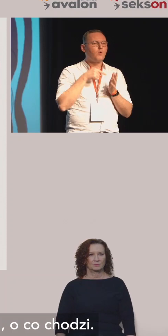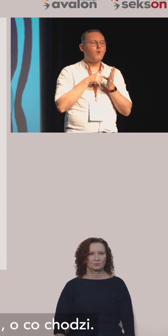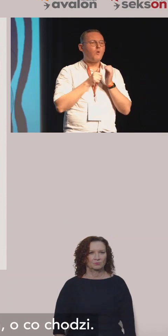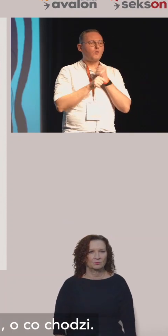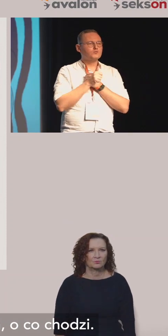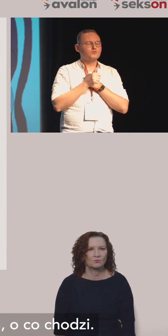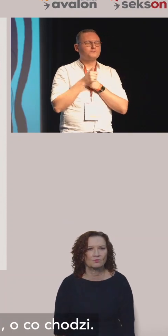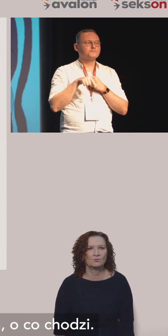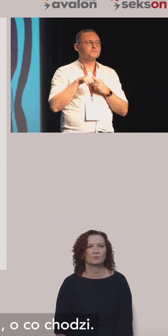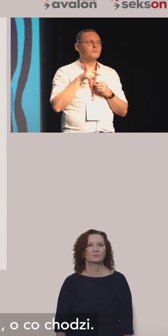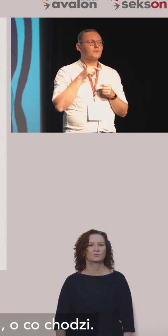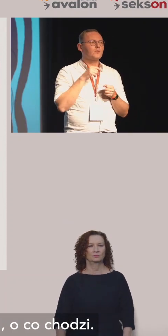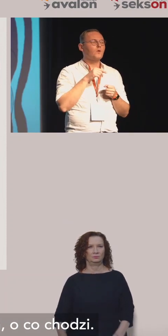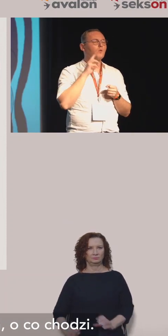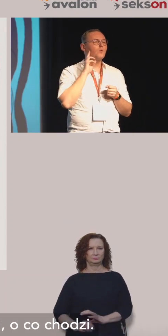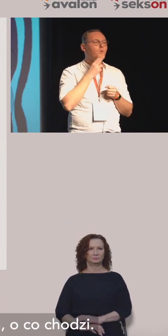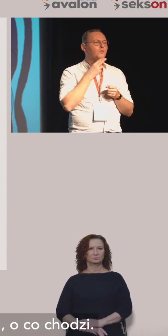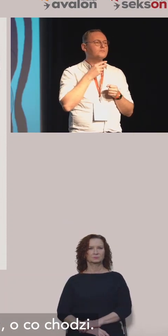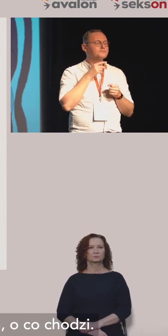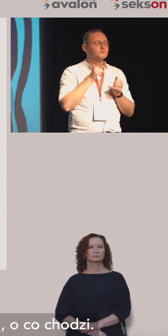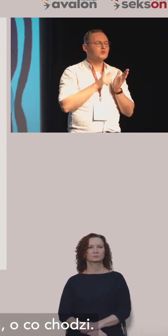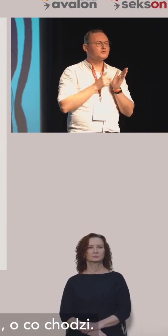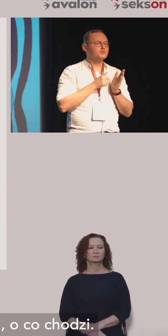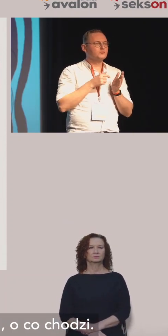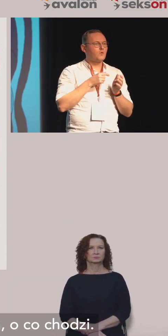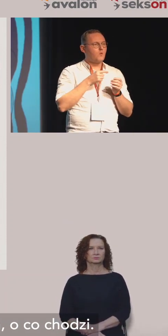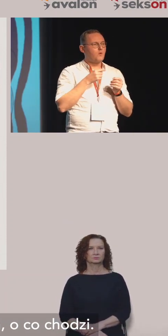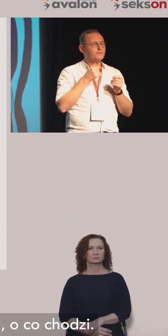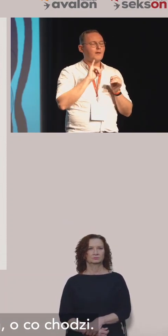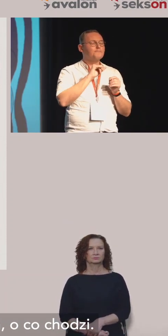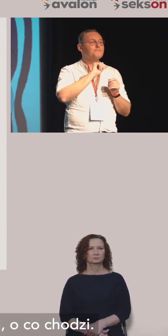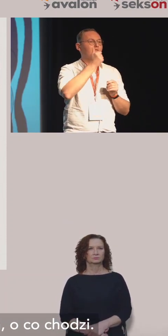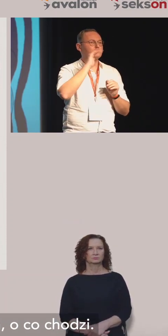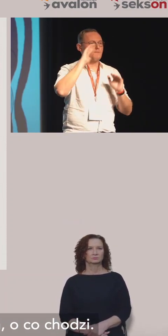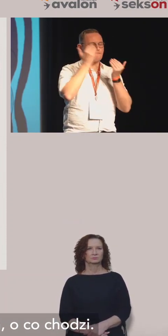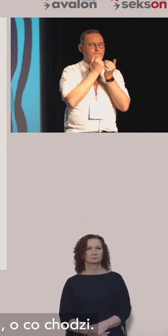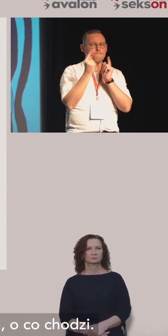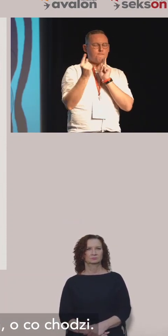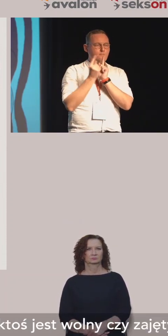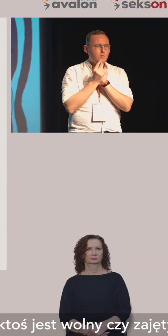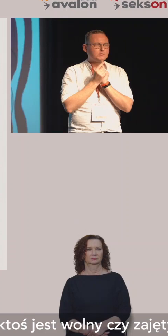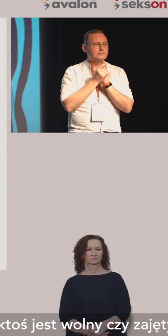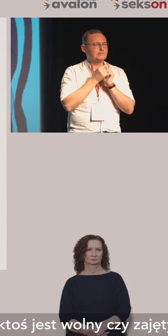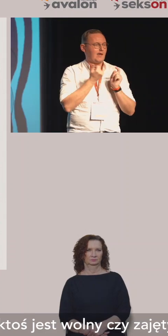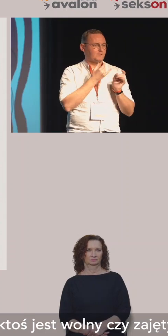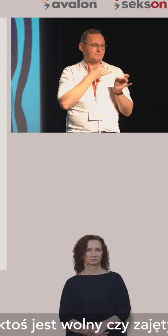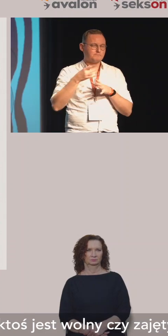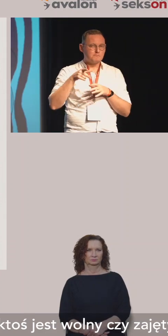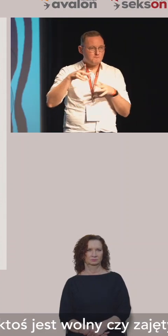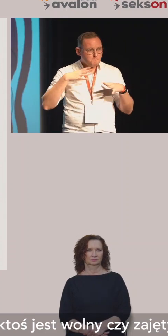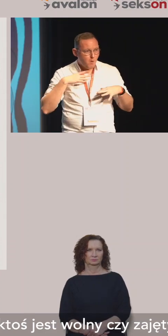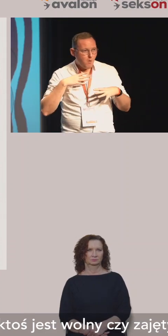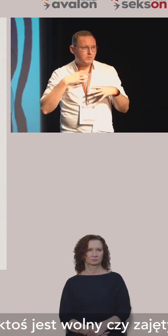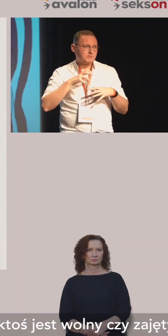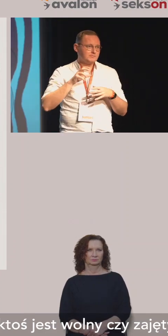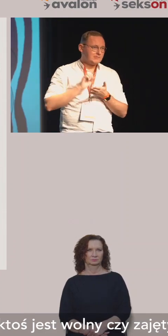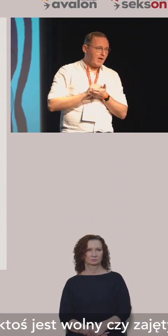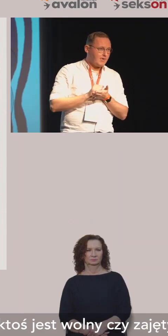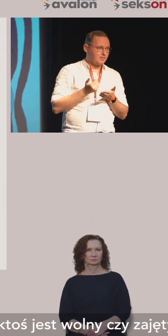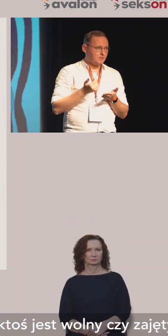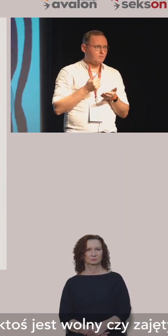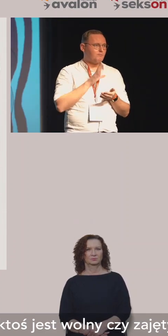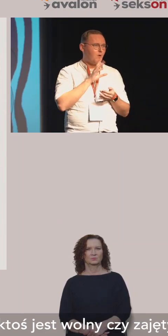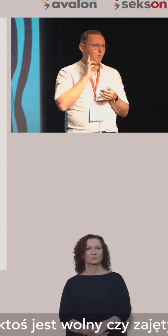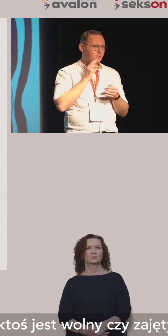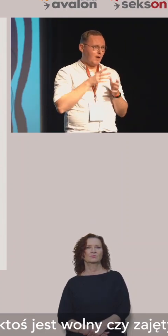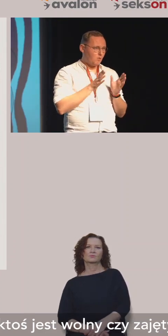Bezpośredniość osób głuchych w kontaktach seksualnych. O co chodzi? Na przykład przy pierwszym poznaniu